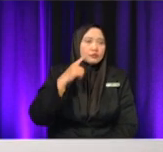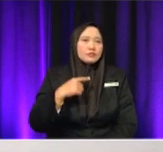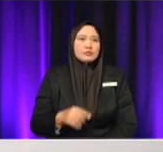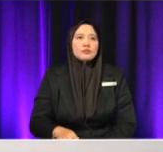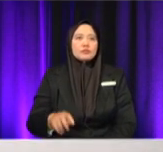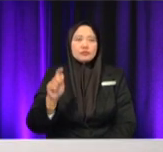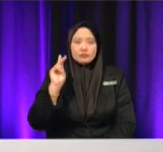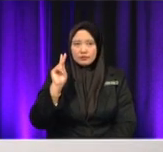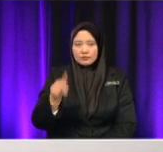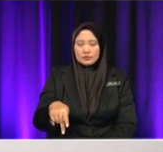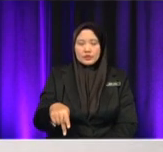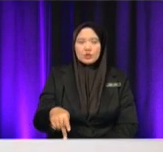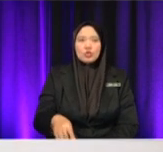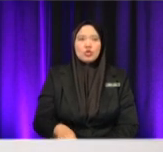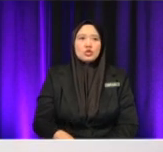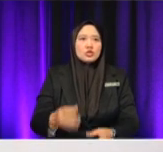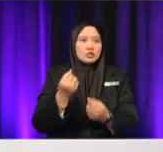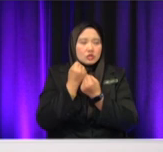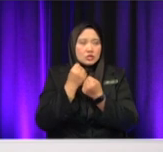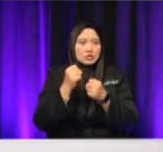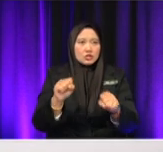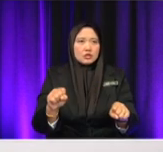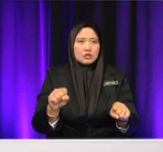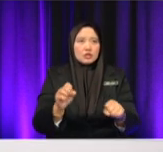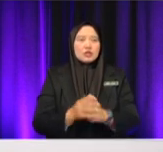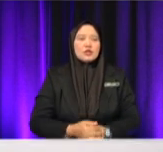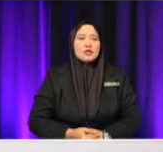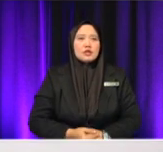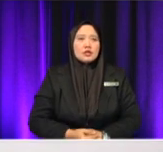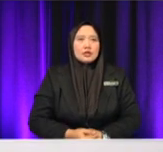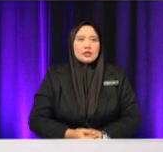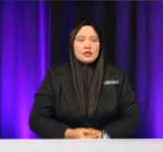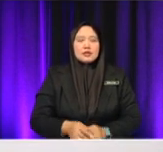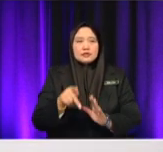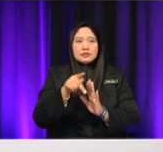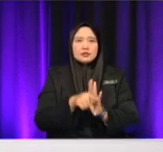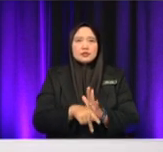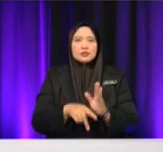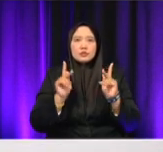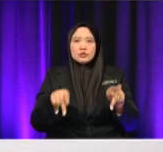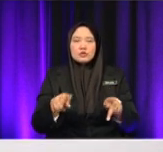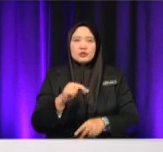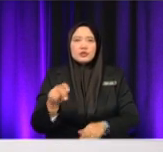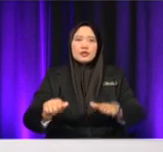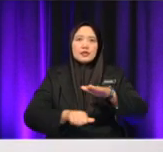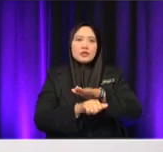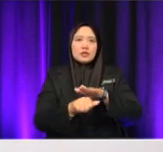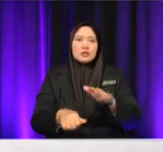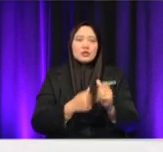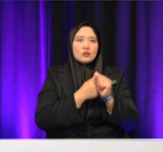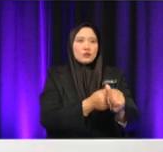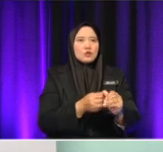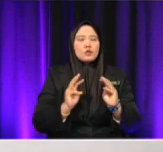untuk istri dan anak-anak umur 1 menyediakan keperluan asas